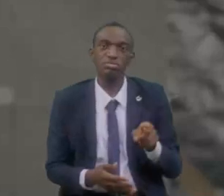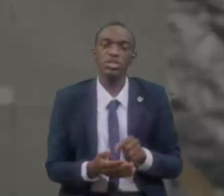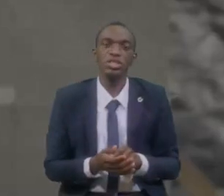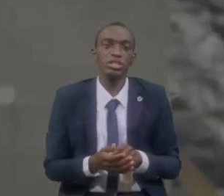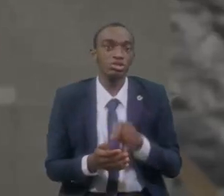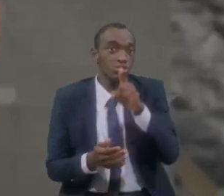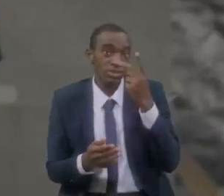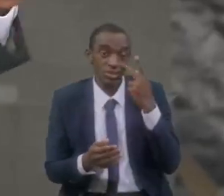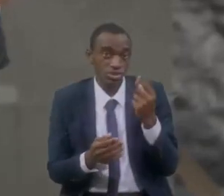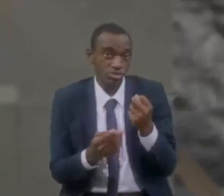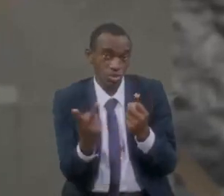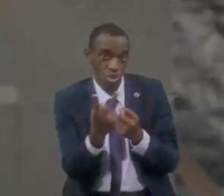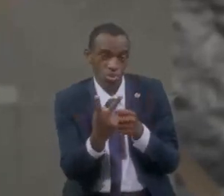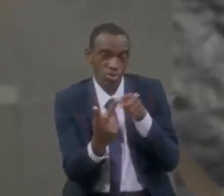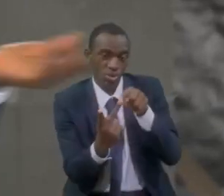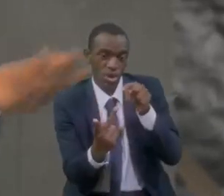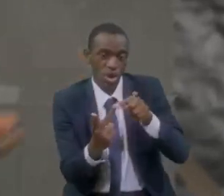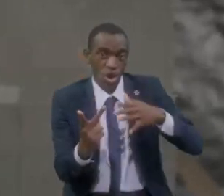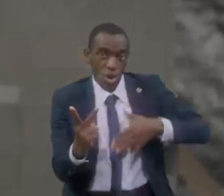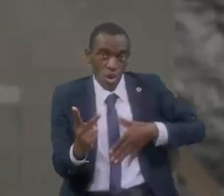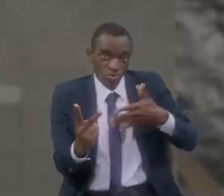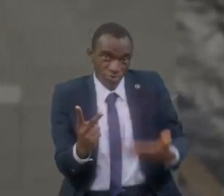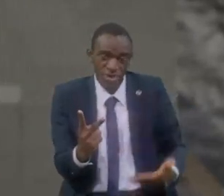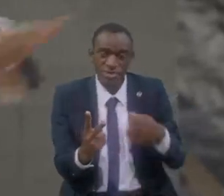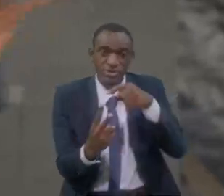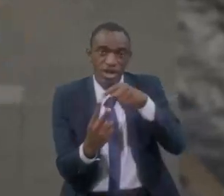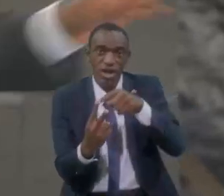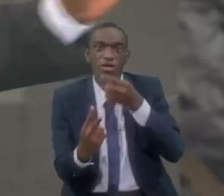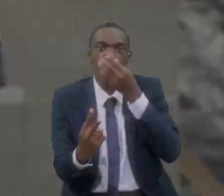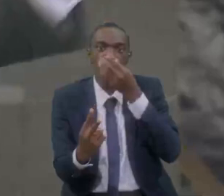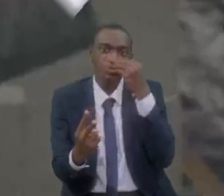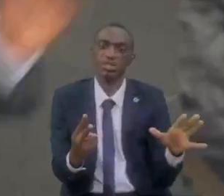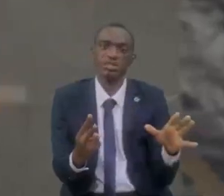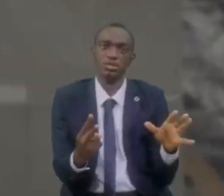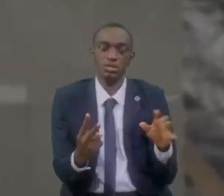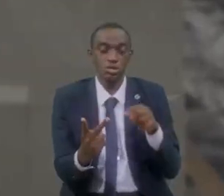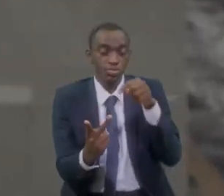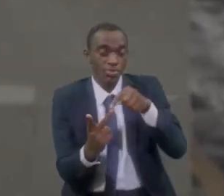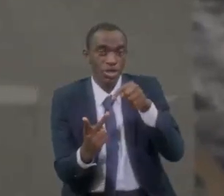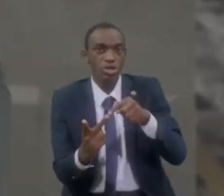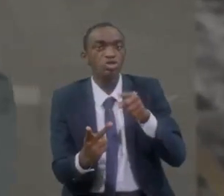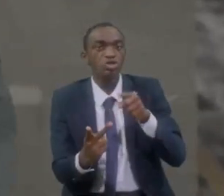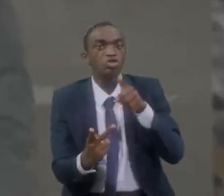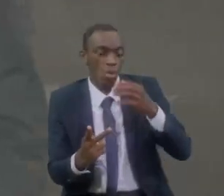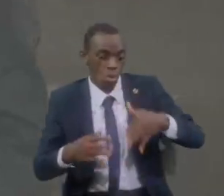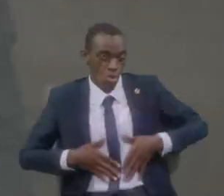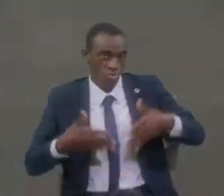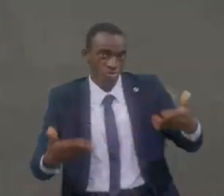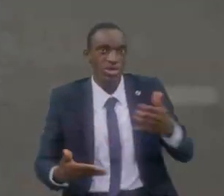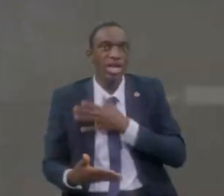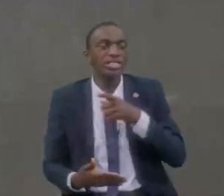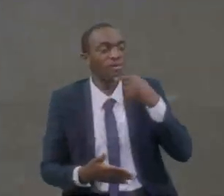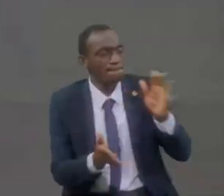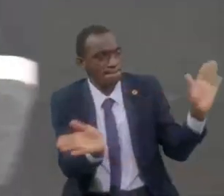mots sont liés. Ceux qui les confessent, les délaissent, abandonnent. C'est confesser, dire au